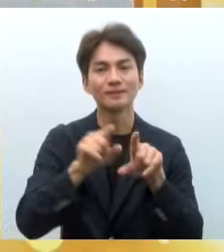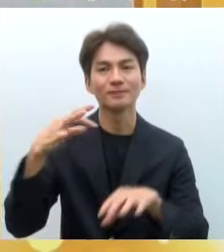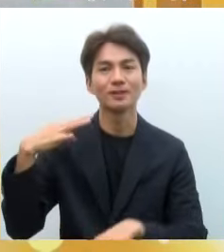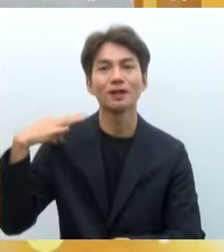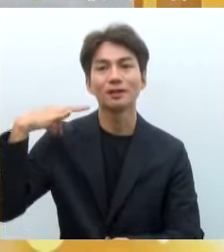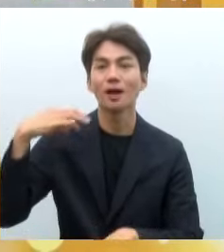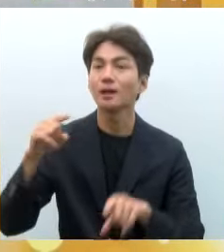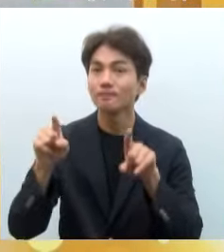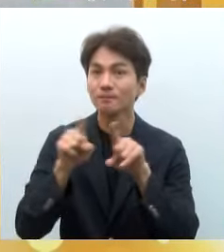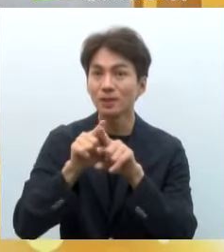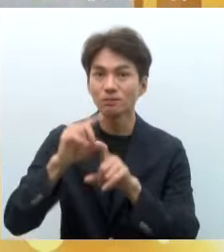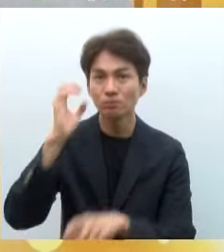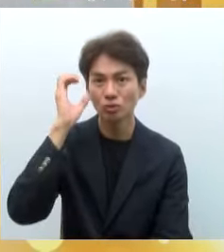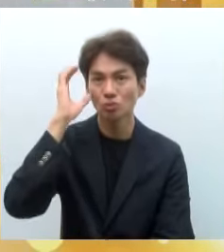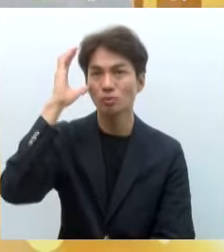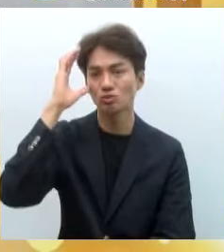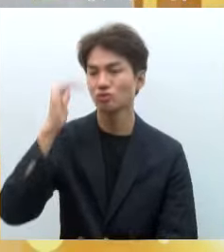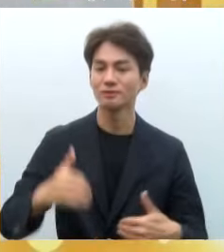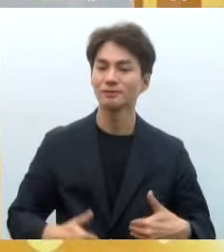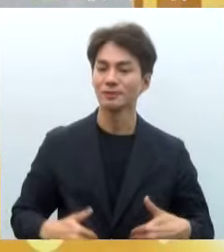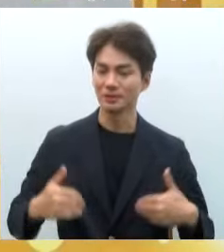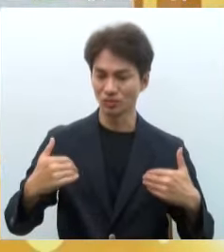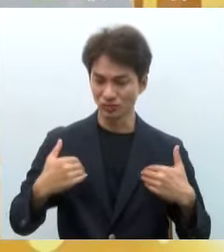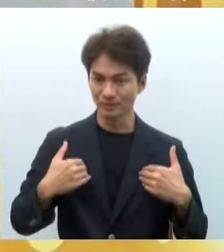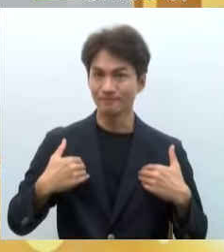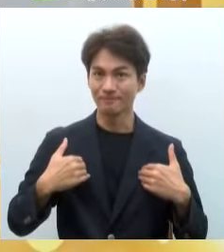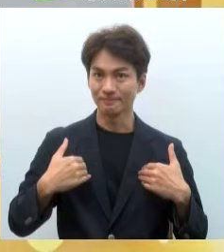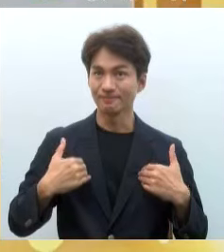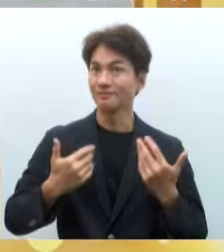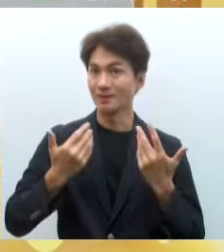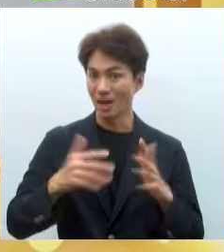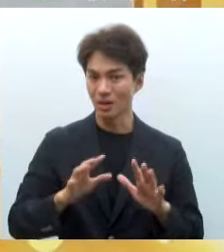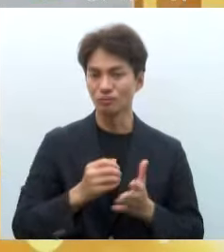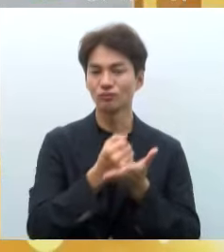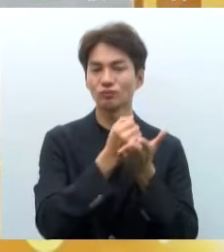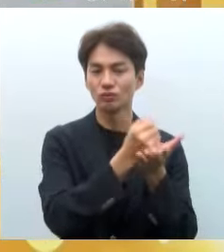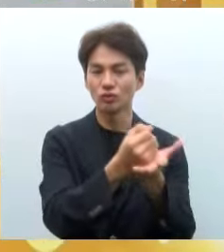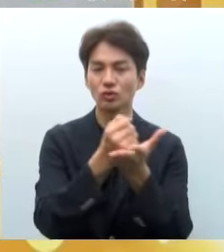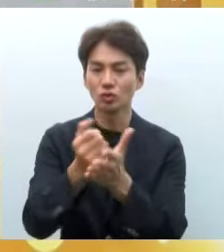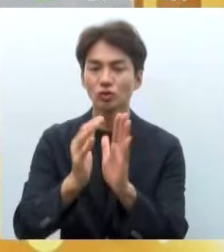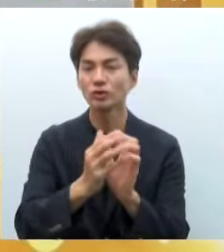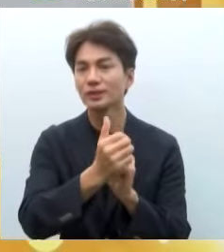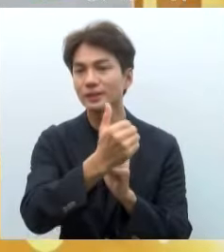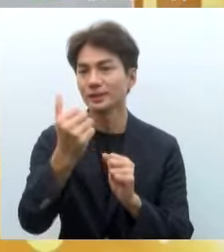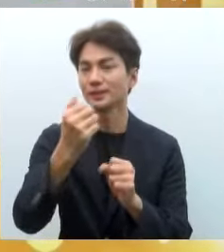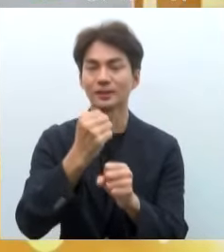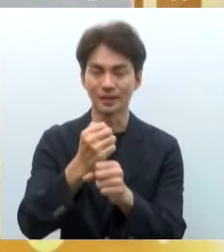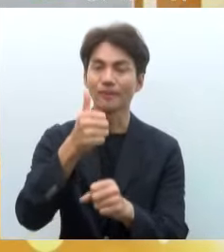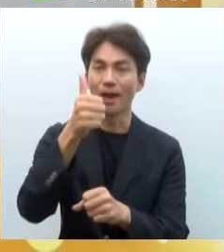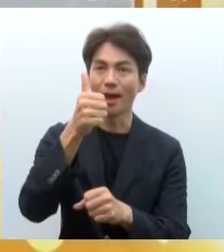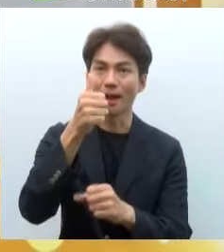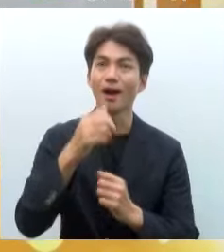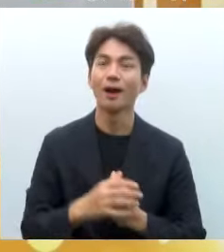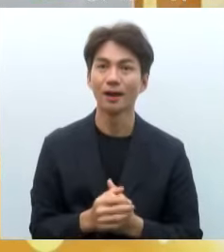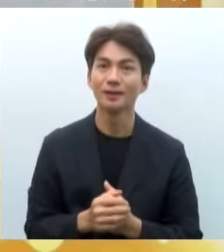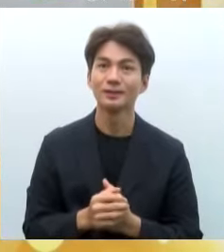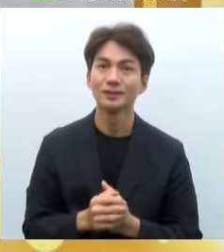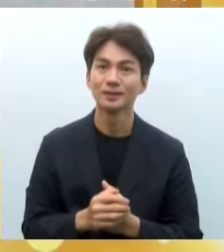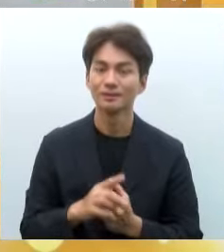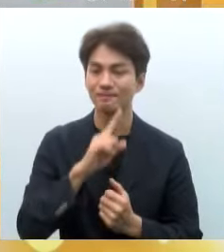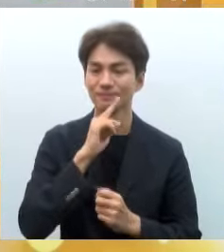รู้นะครับในทักษะชีวิตที่จะไปช่วยเหลือผู้อื่นได้และที่ยิ่งกว่านั้นก็คือมีการส